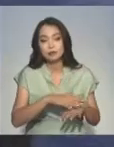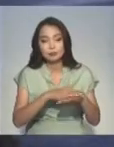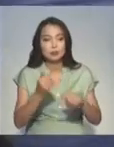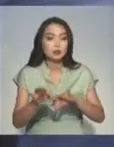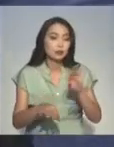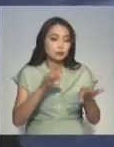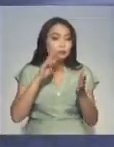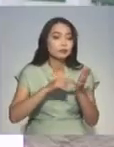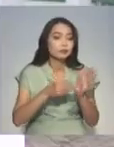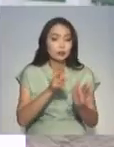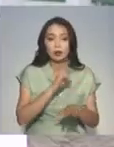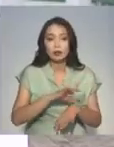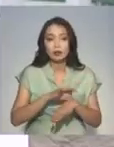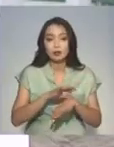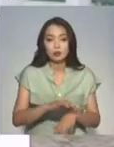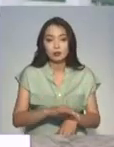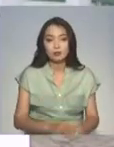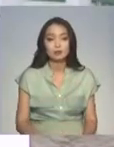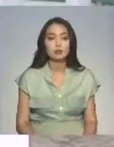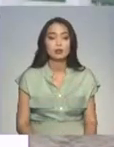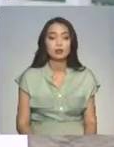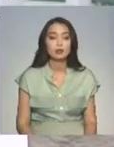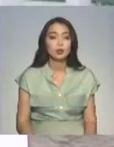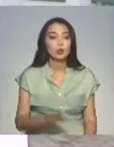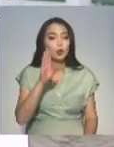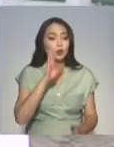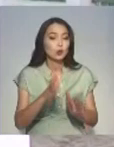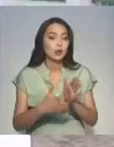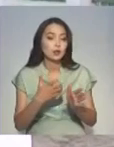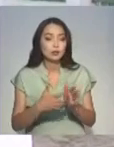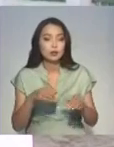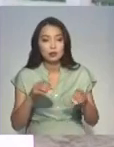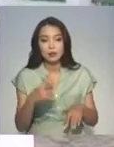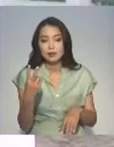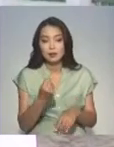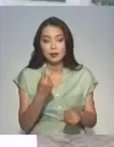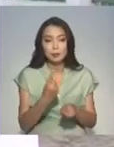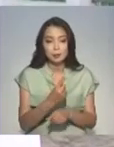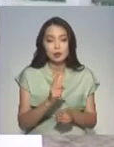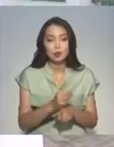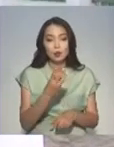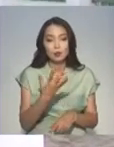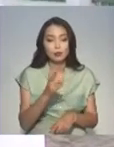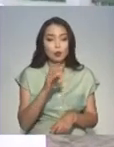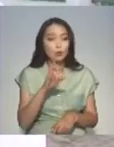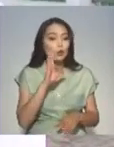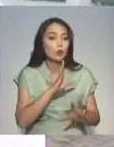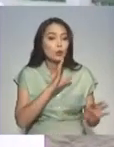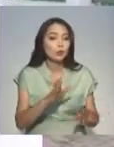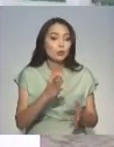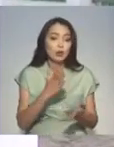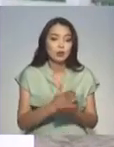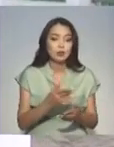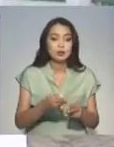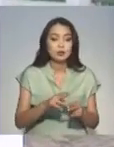құжаттама жасалып жатыр дейді. Су тапшылығын шешу үшін 2 аптада 1 рет 35 текше метр сумен қамтамасыз етеміз. Аудан